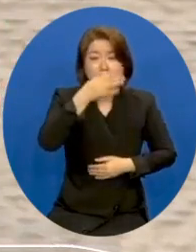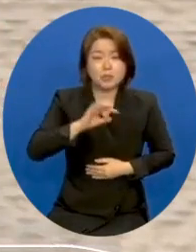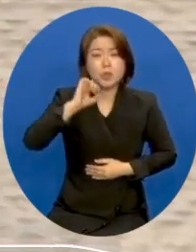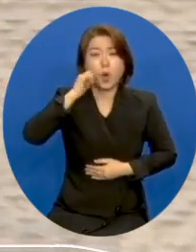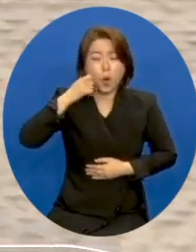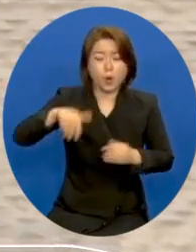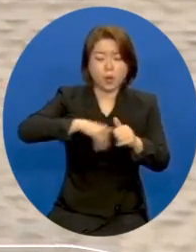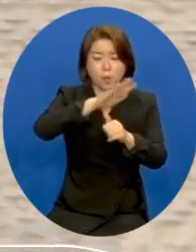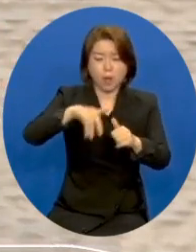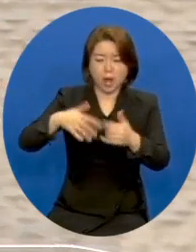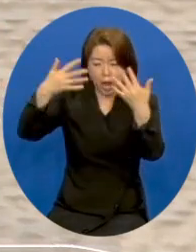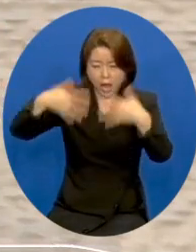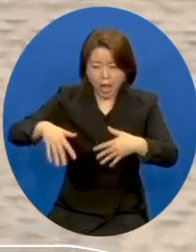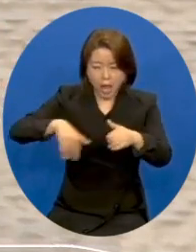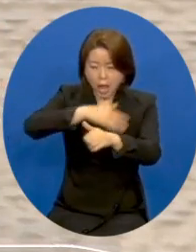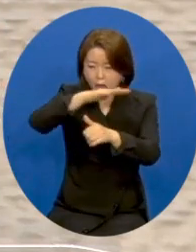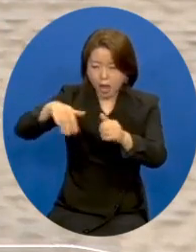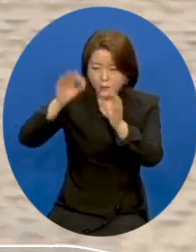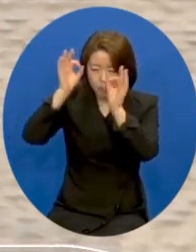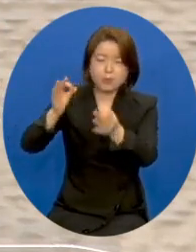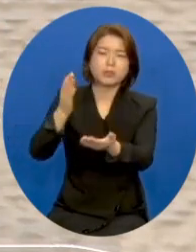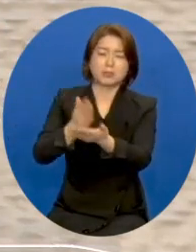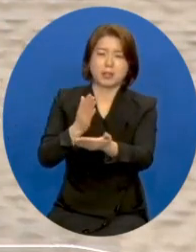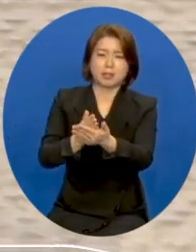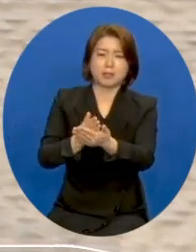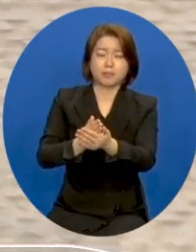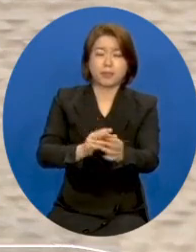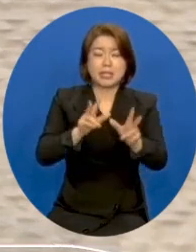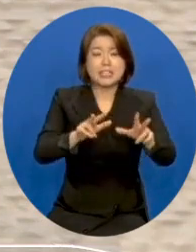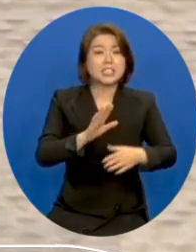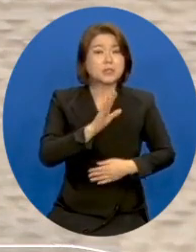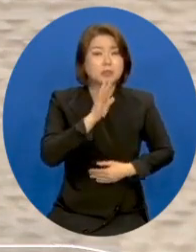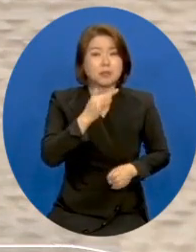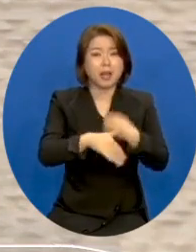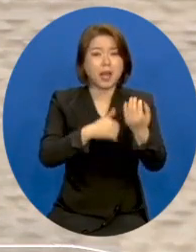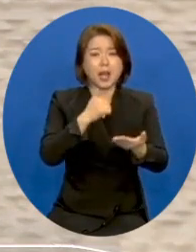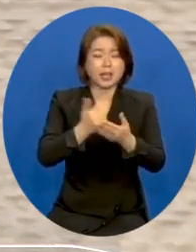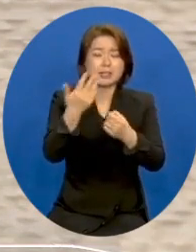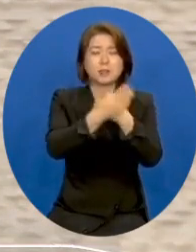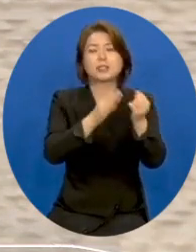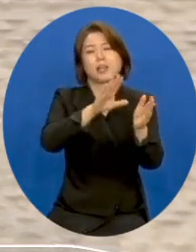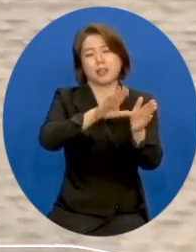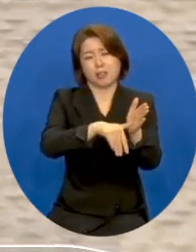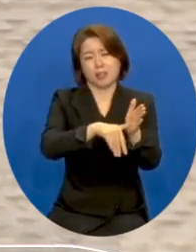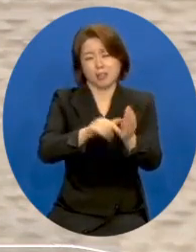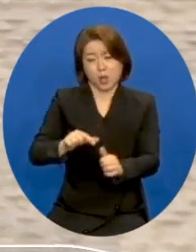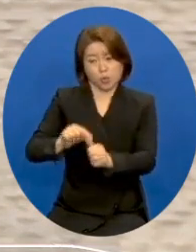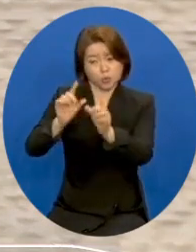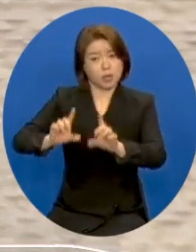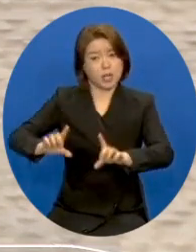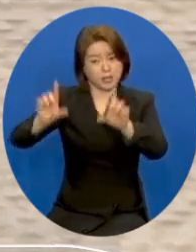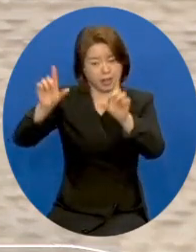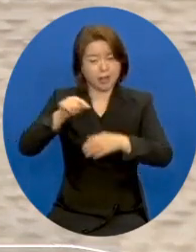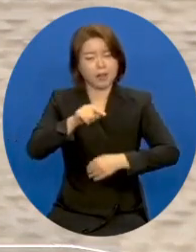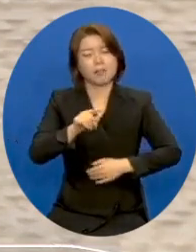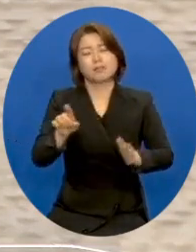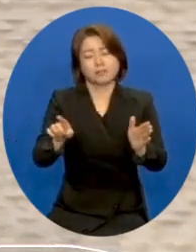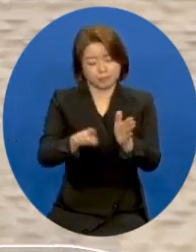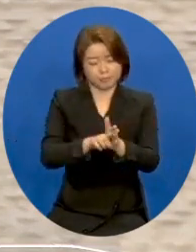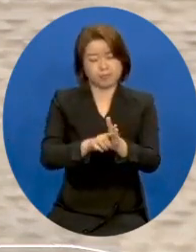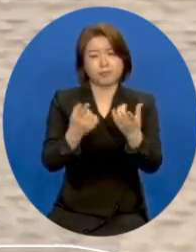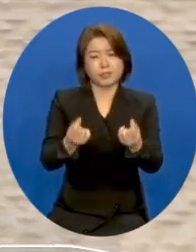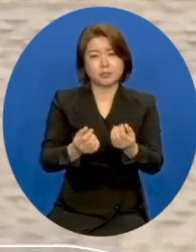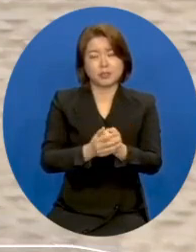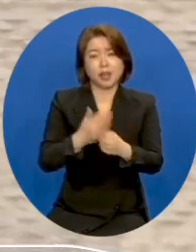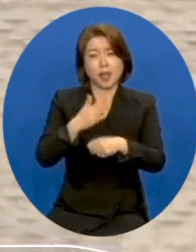환경과 여건만 보지 마시기 바랍니다. 지금이야말로 하나님의 은혜의 때요, 구원의 날인 것을 믿습니다.